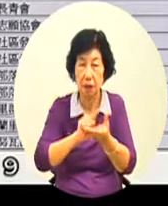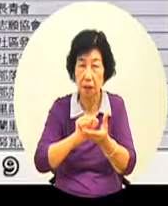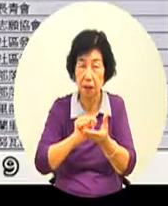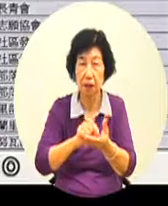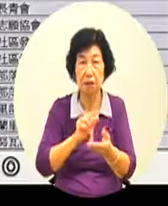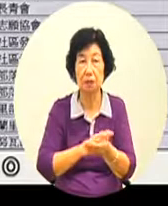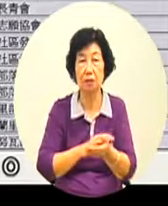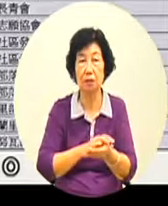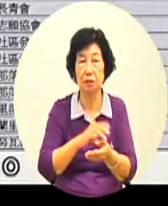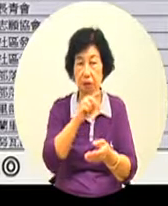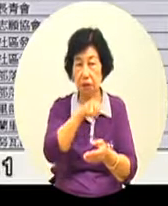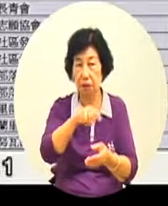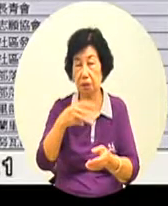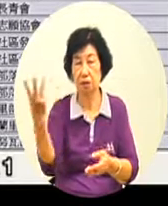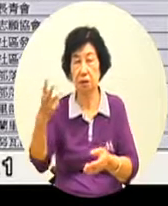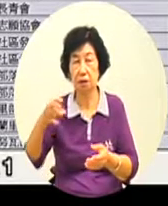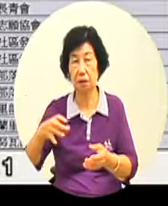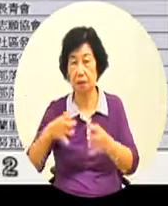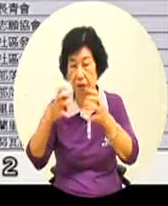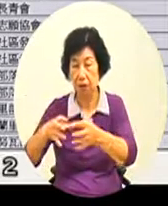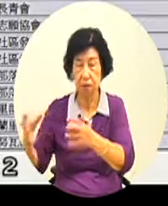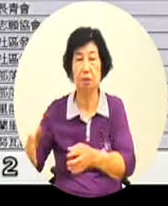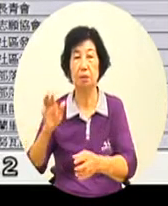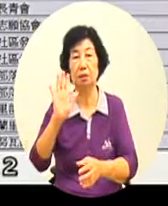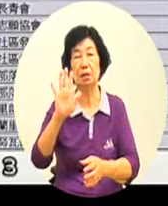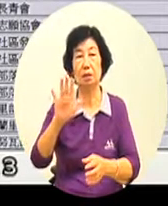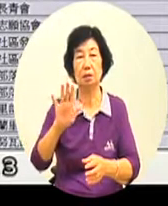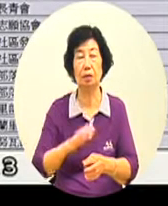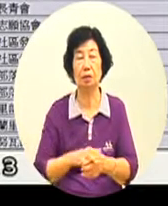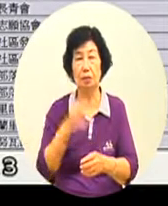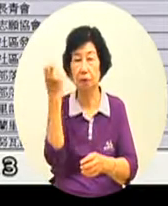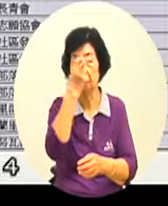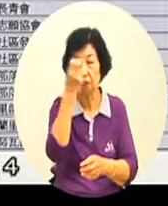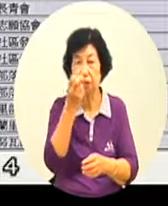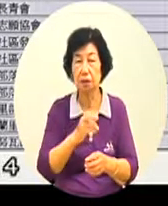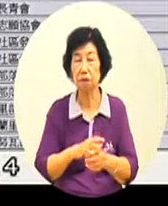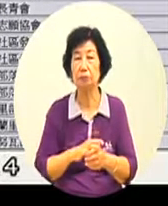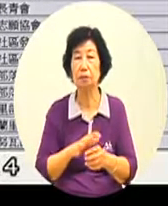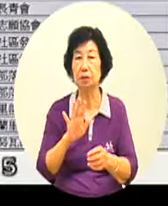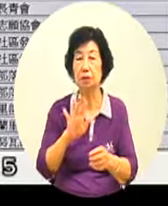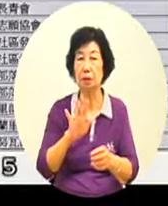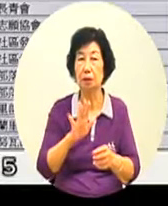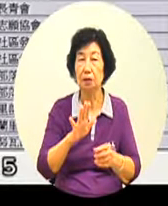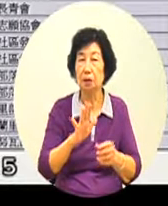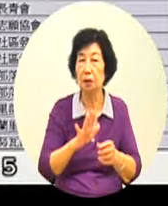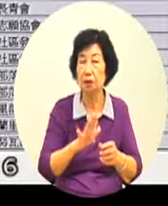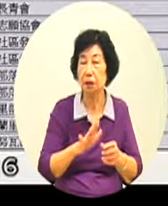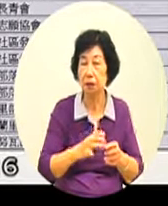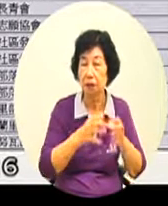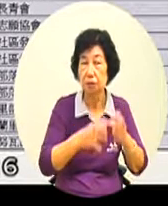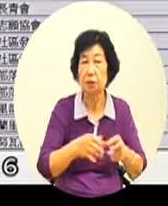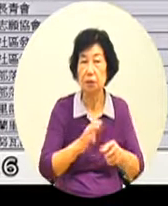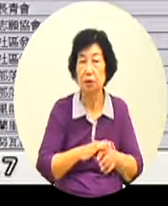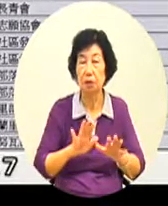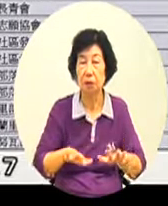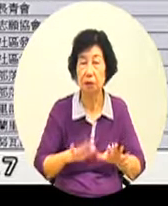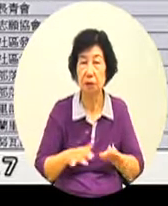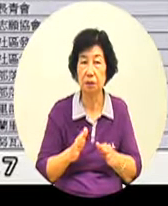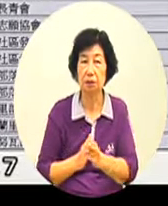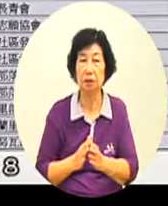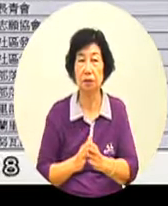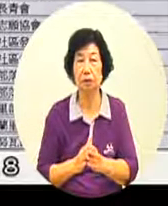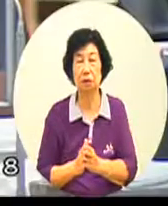据点了。这些据点、普遍存在的一个问题就是没有护康巴士、这